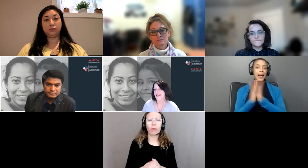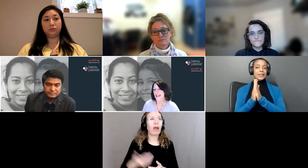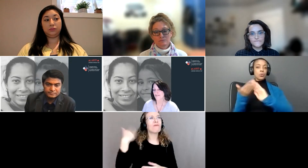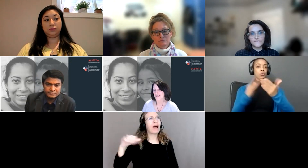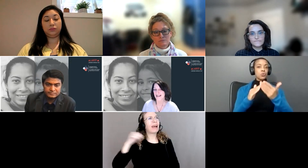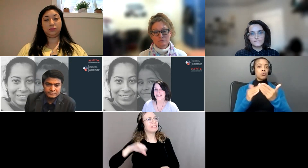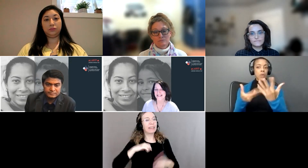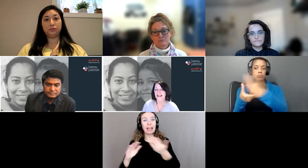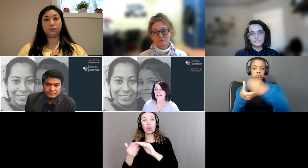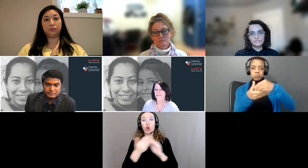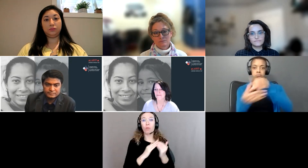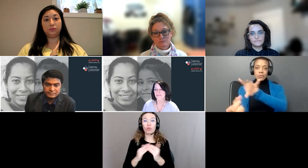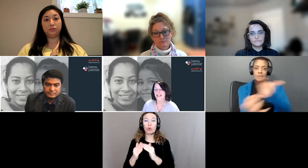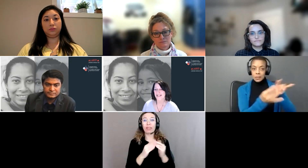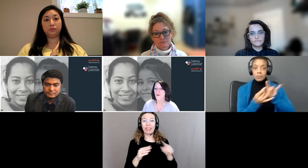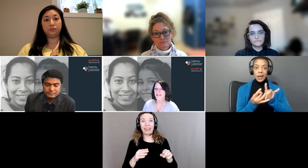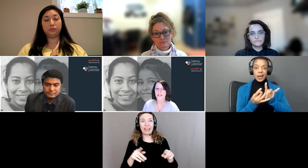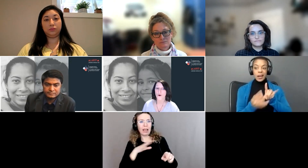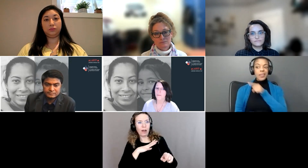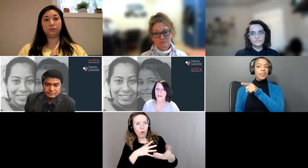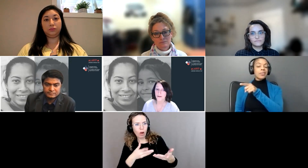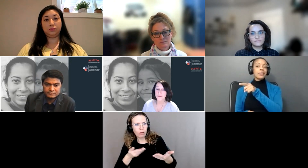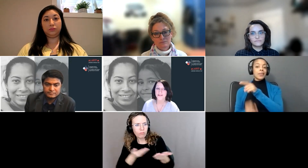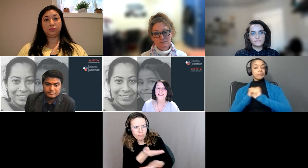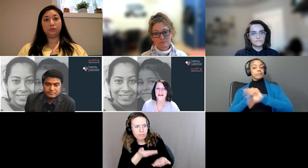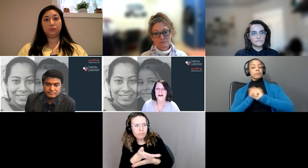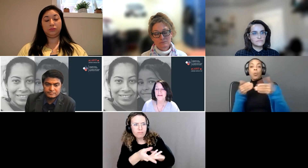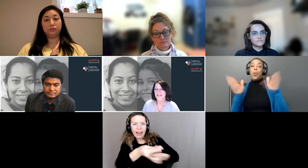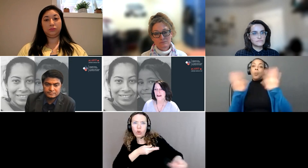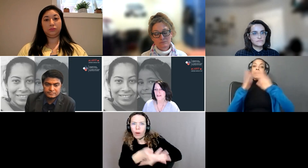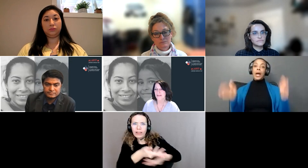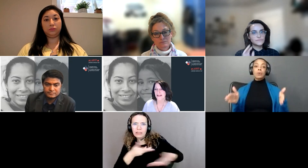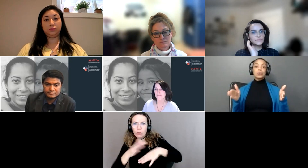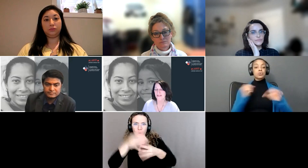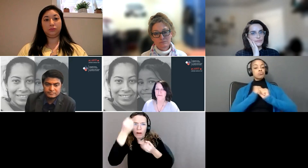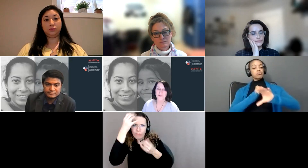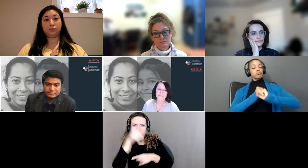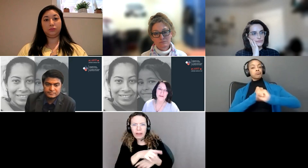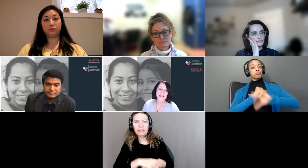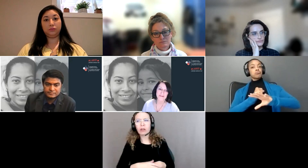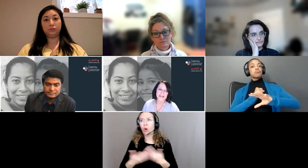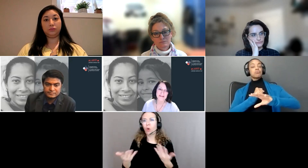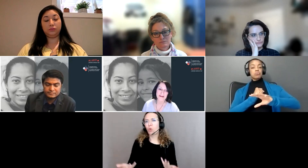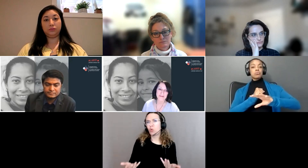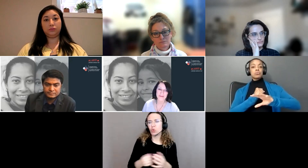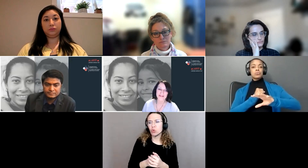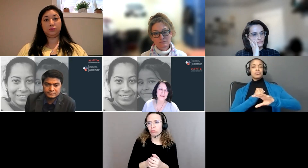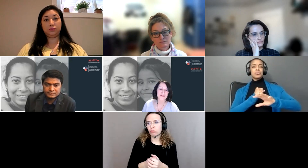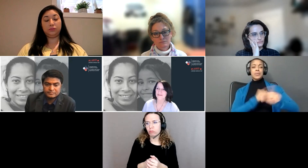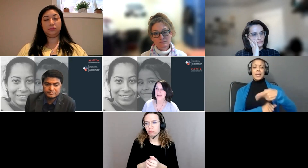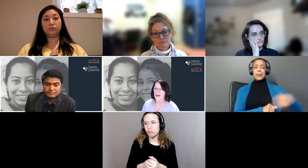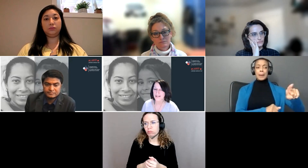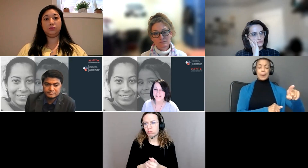communautés aient une rétroaction d'informations et d'avoir une maison ouverte si on veut, et les membres de